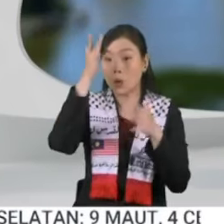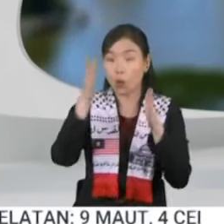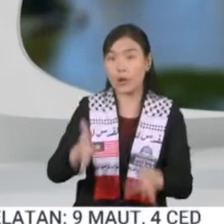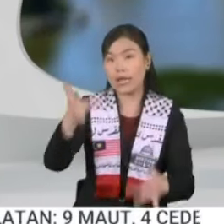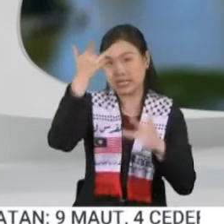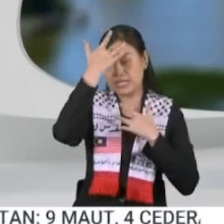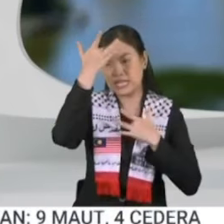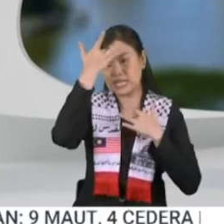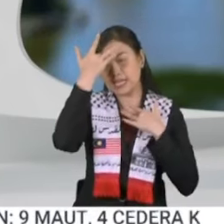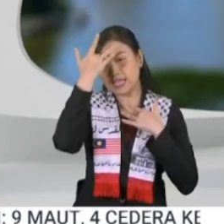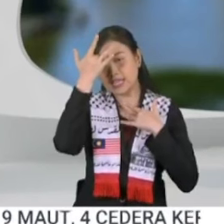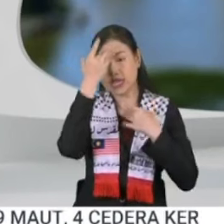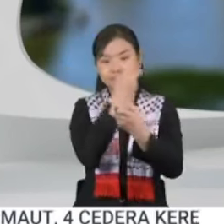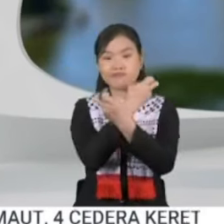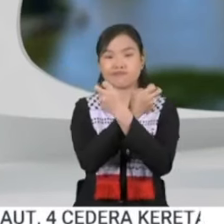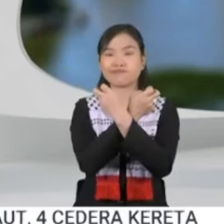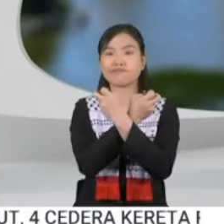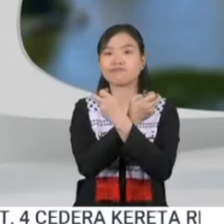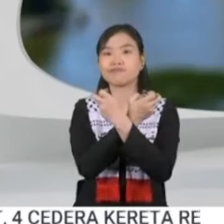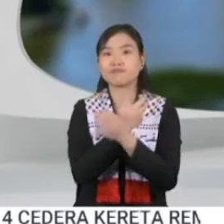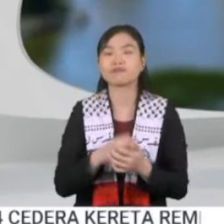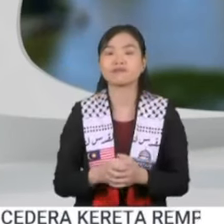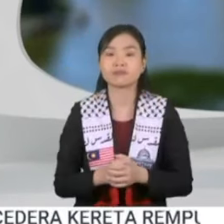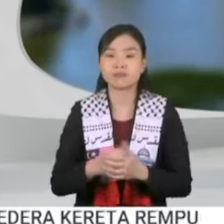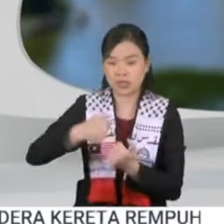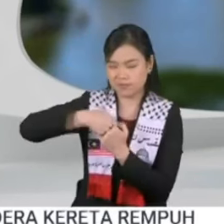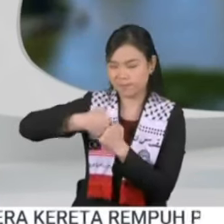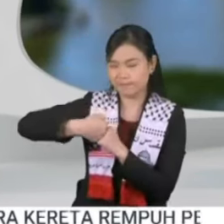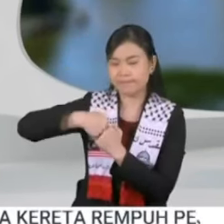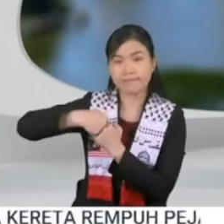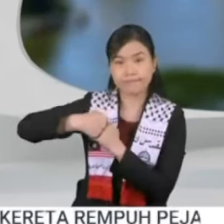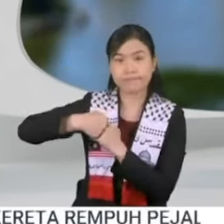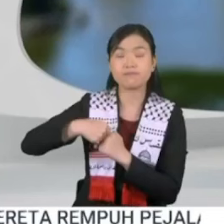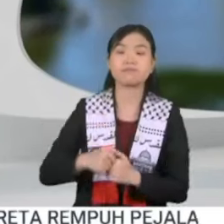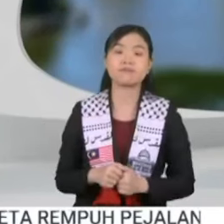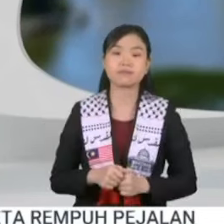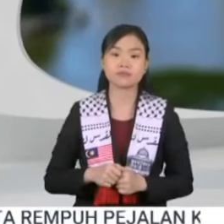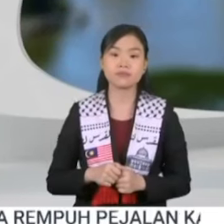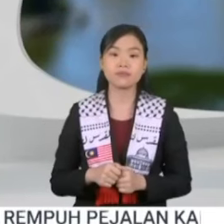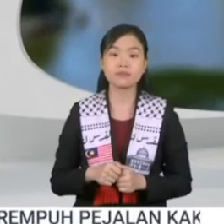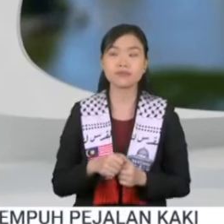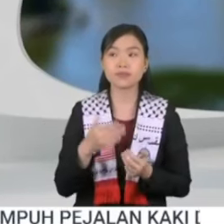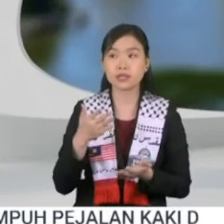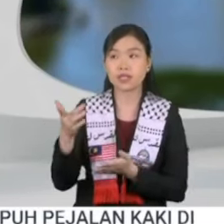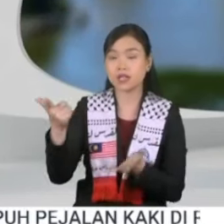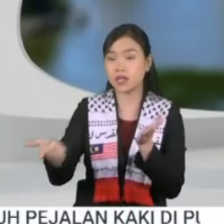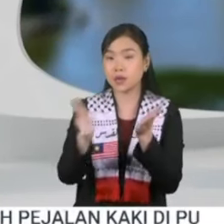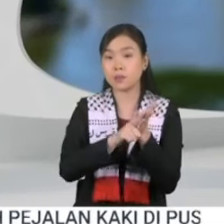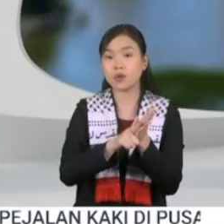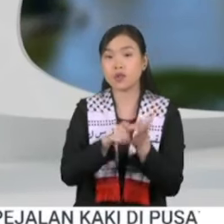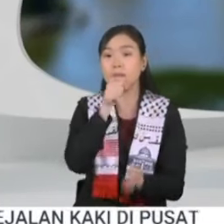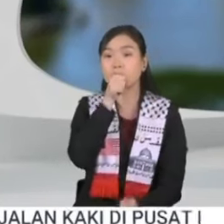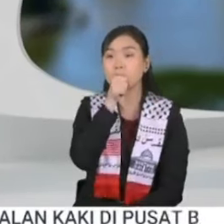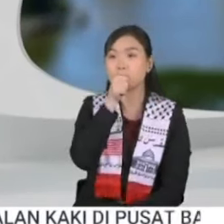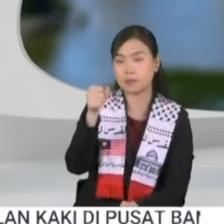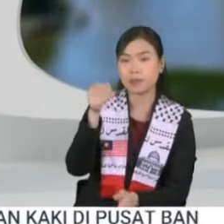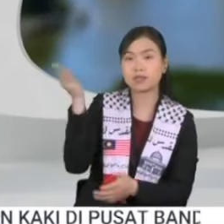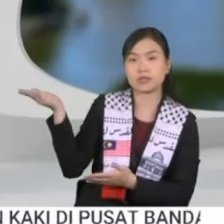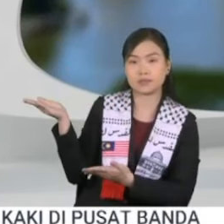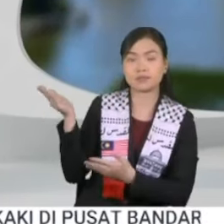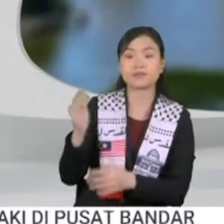lutut. Mampukah teknologi ini mengembalikan sinar kepada pesakit? Baik, kita ikuti laporan yang disediakan wartawan Monica